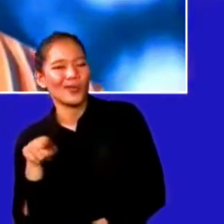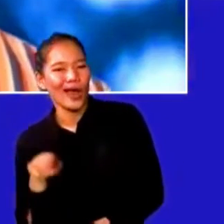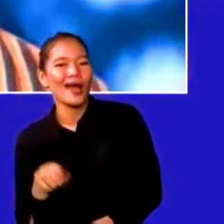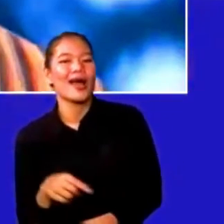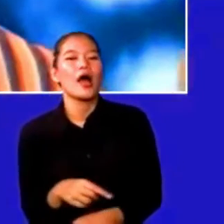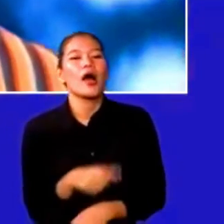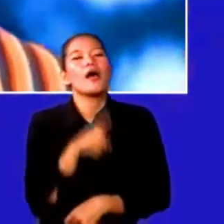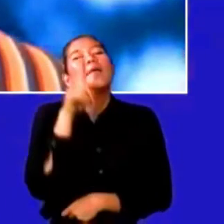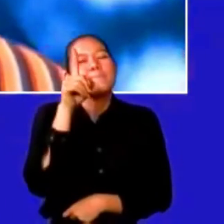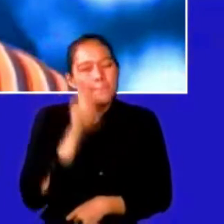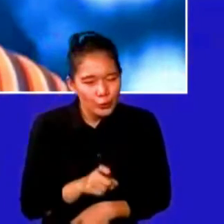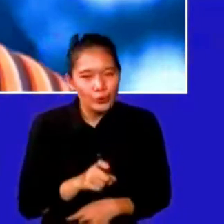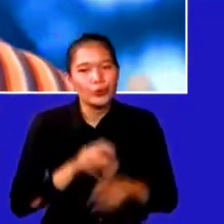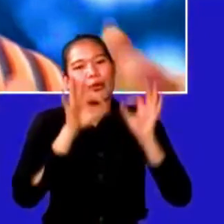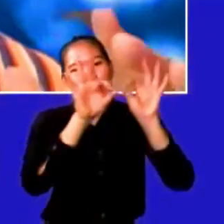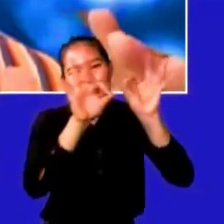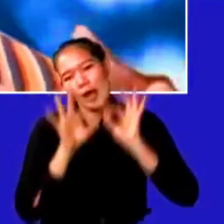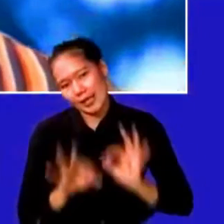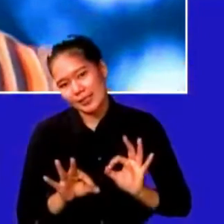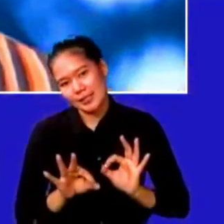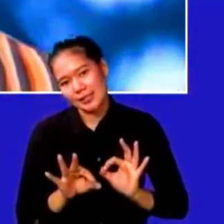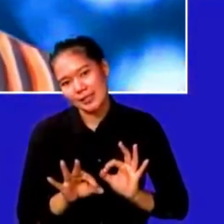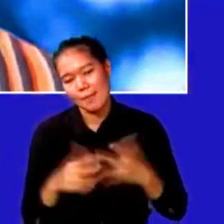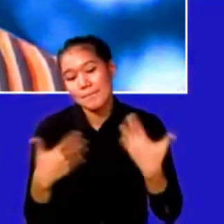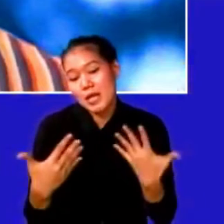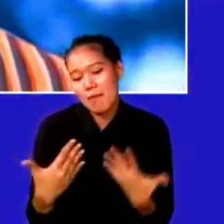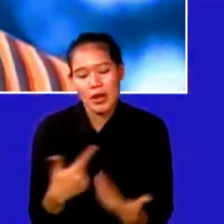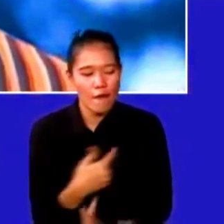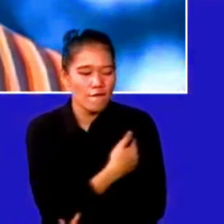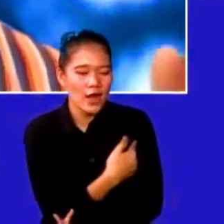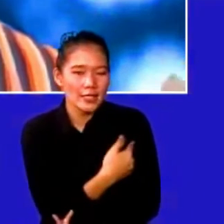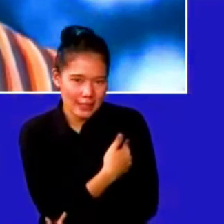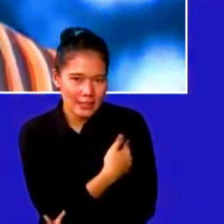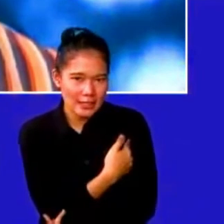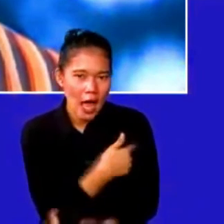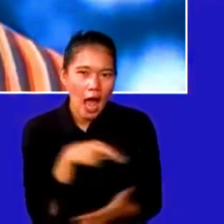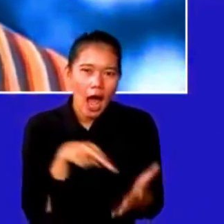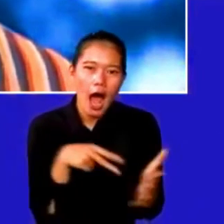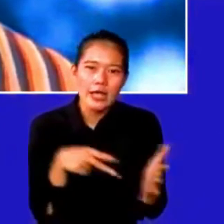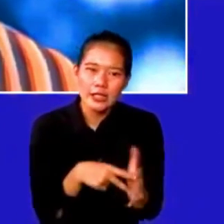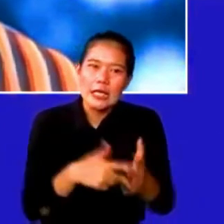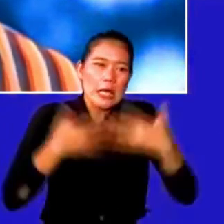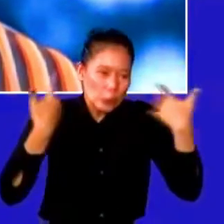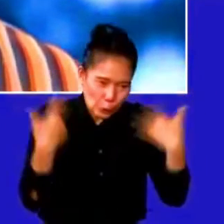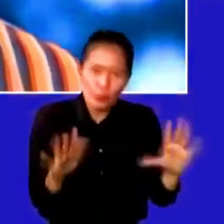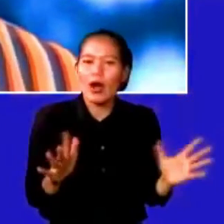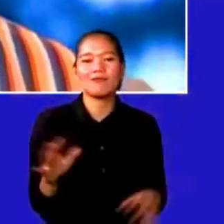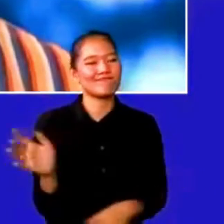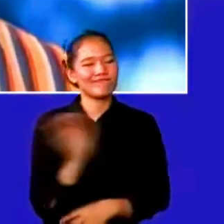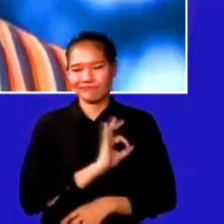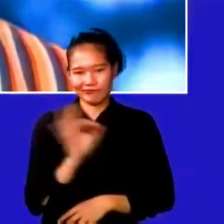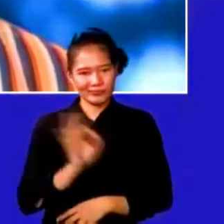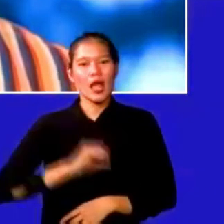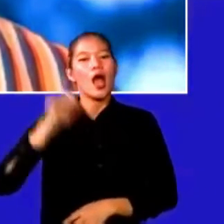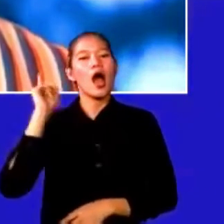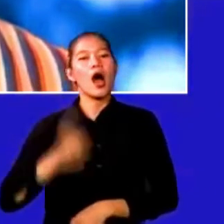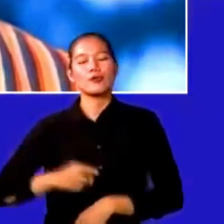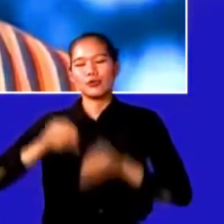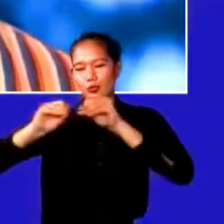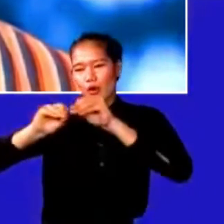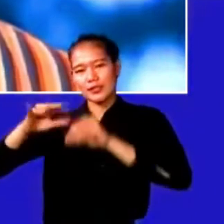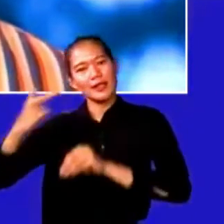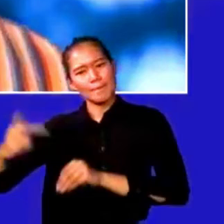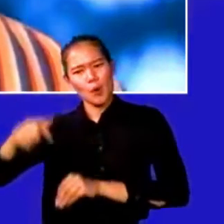penyuluhan edukasi bahwa vaksin itu bukan segalanya itu juga harus kita keju kasih